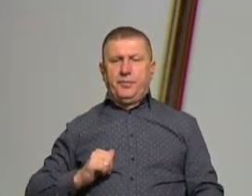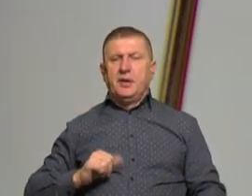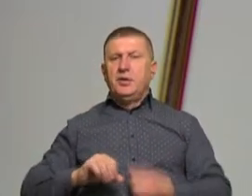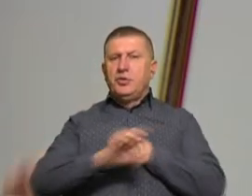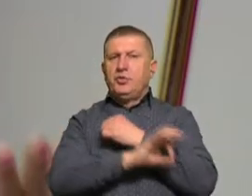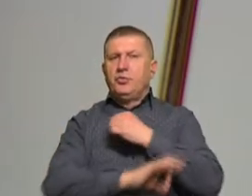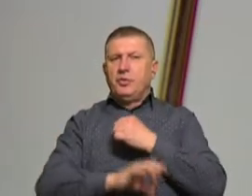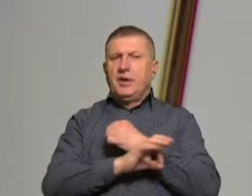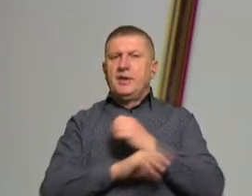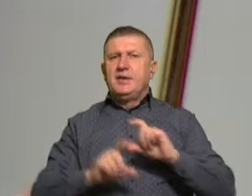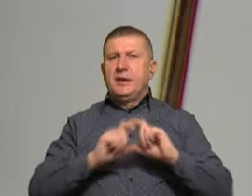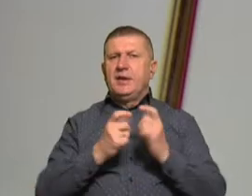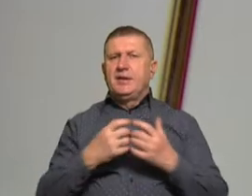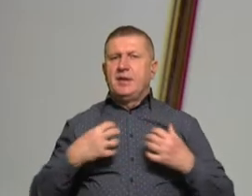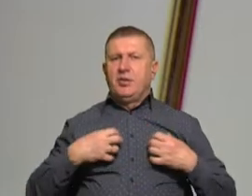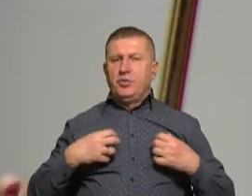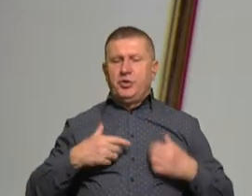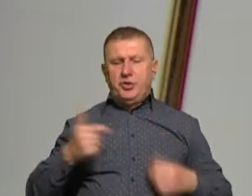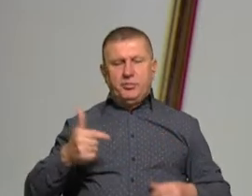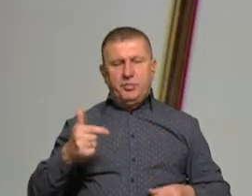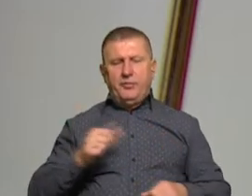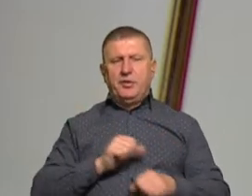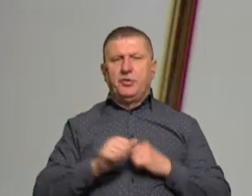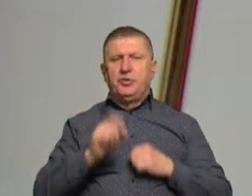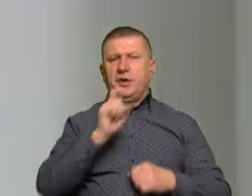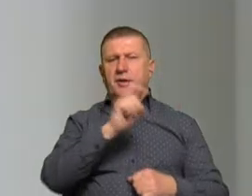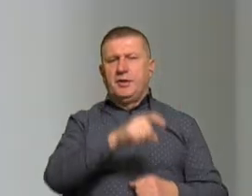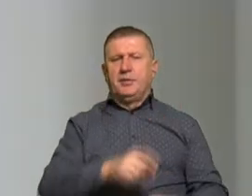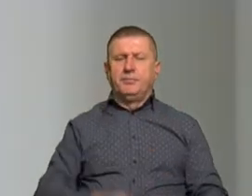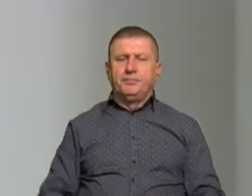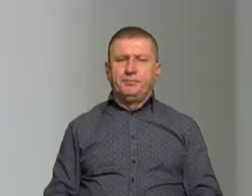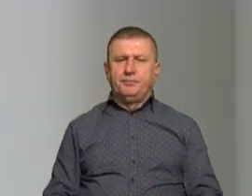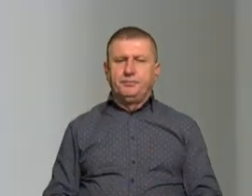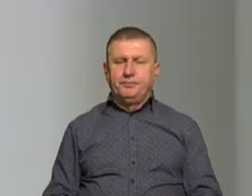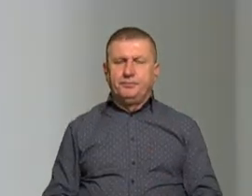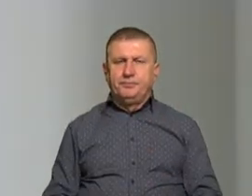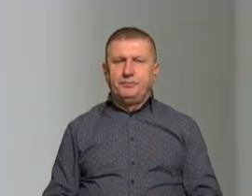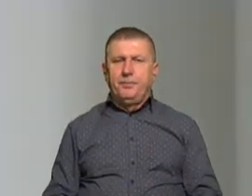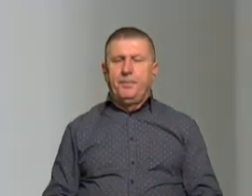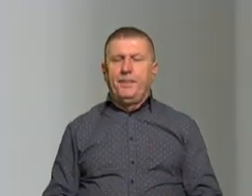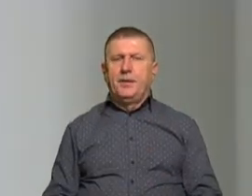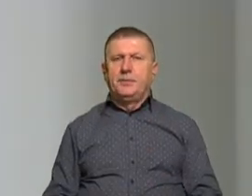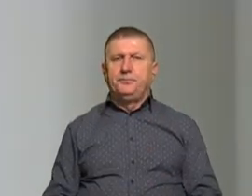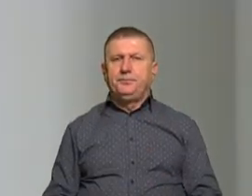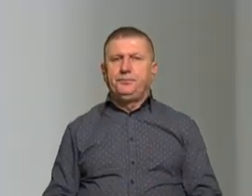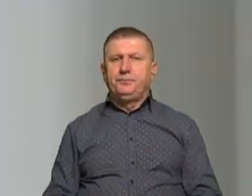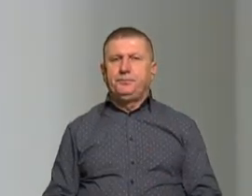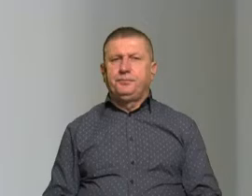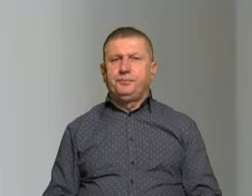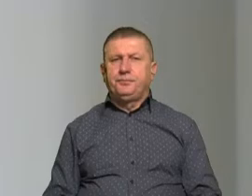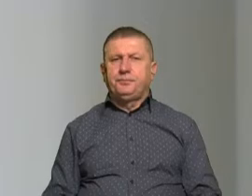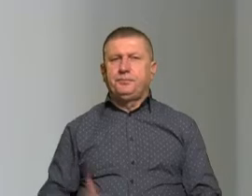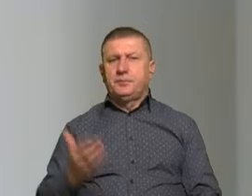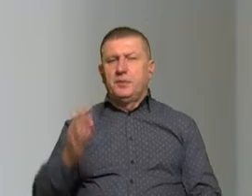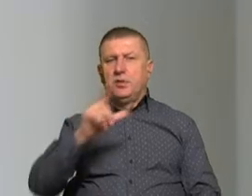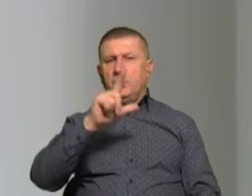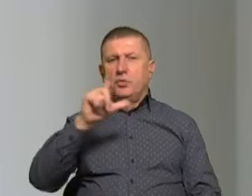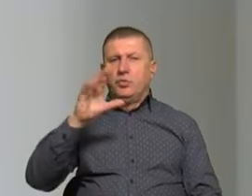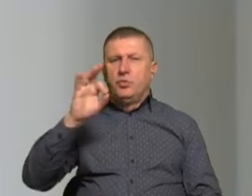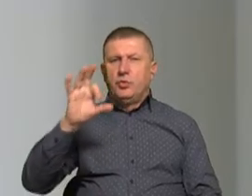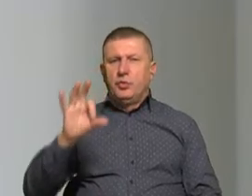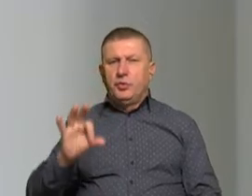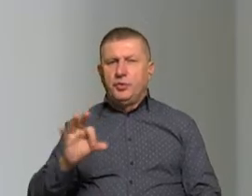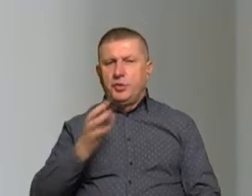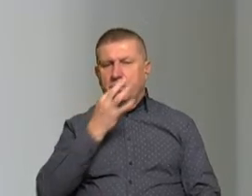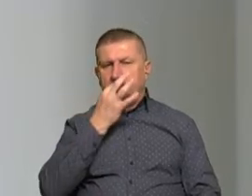całe życie studenckie mogło się odbywać w mieście. Bielsko-Biało w tej chwili tego nie oferuje. Dziękuję bardzo serdecznie. Pan Konrad Łoś.